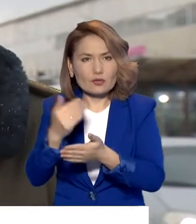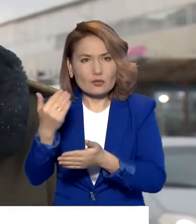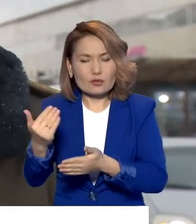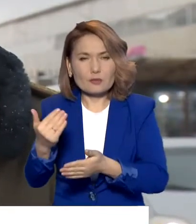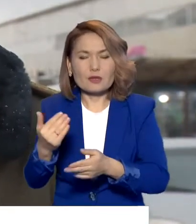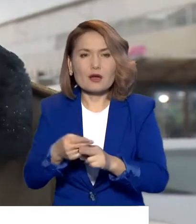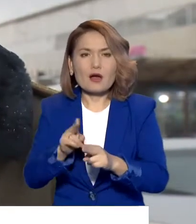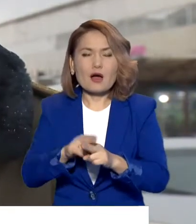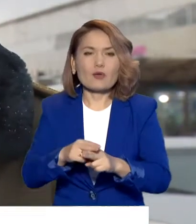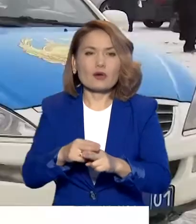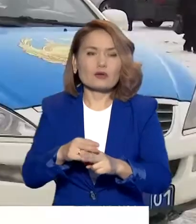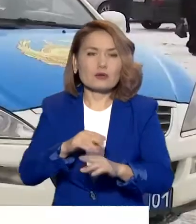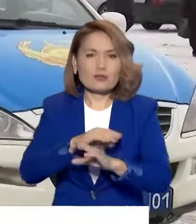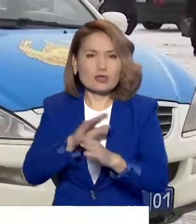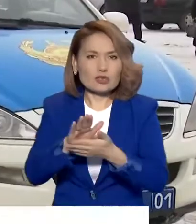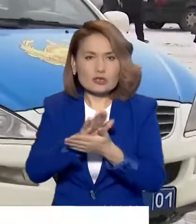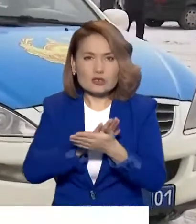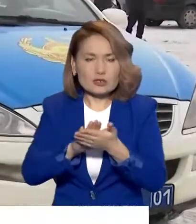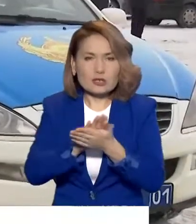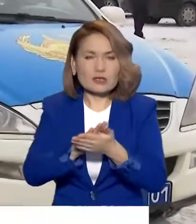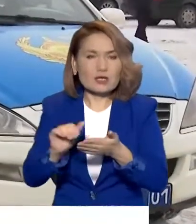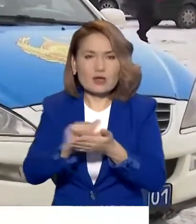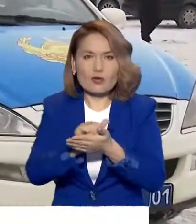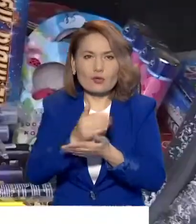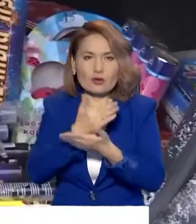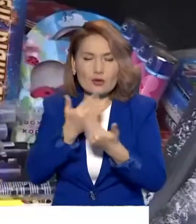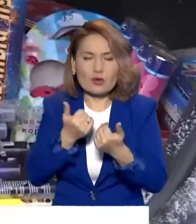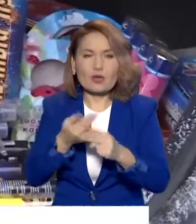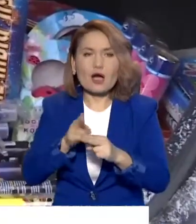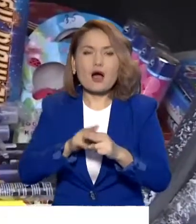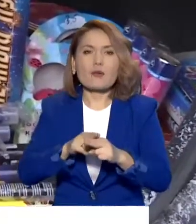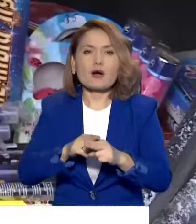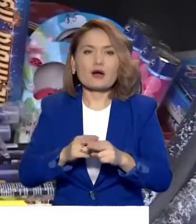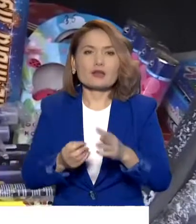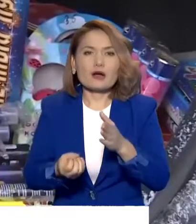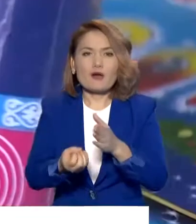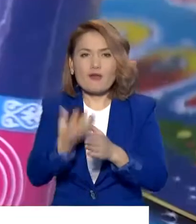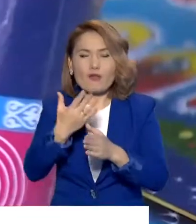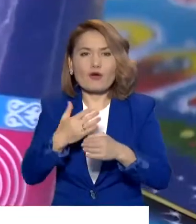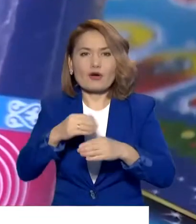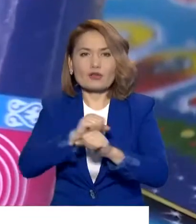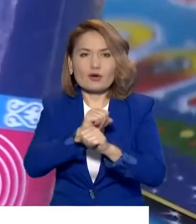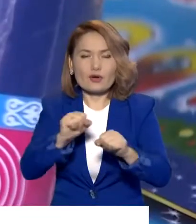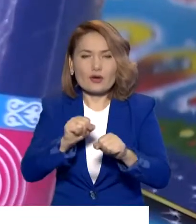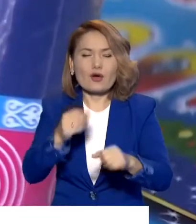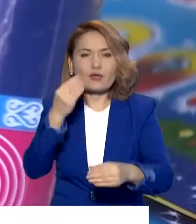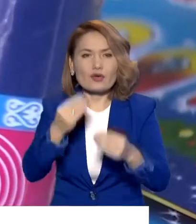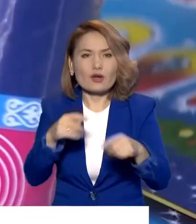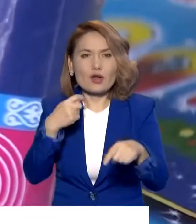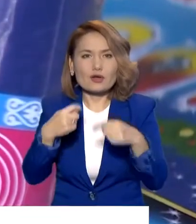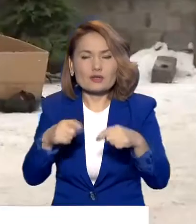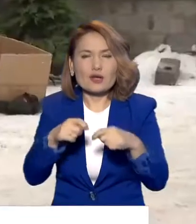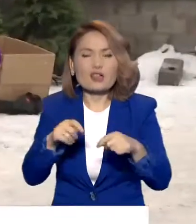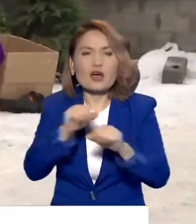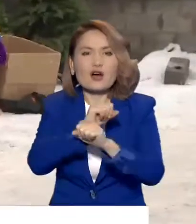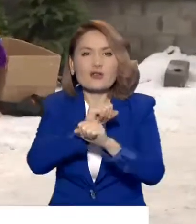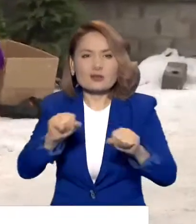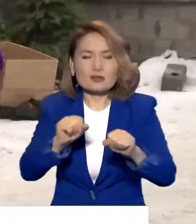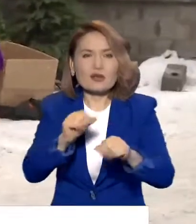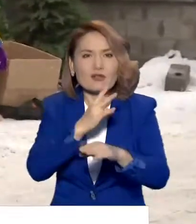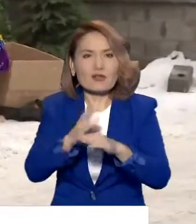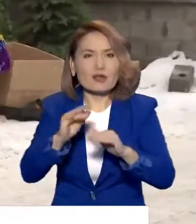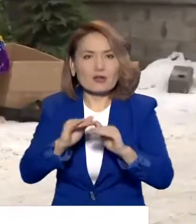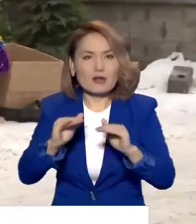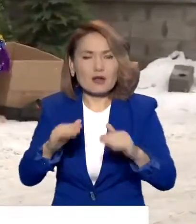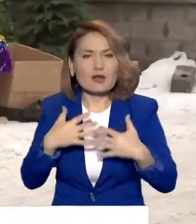бір күннің нормасы ғана сақталады. Нақты бір талаптары сақталмаған пиротехникалық заттардың арты үлкен бір қатерге әкеп соғуы да содан, ал